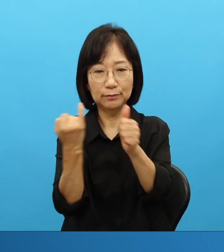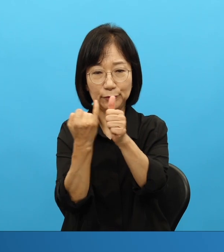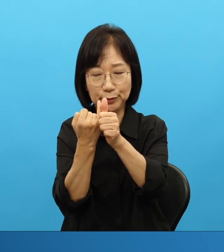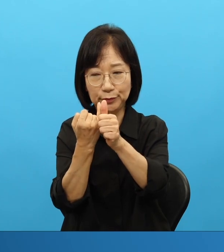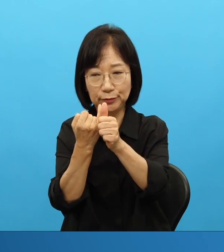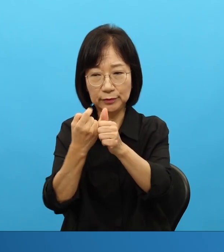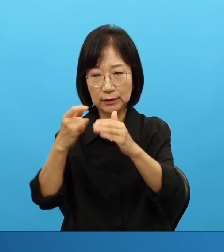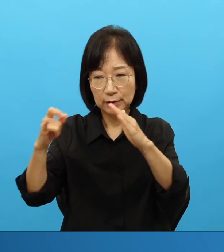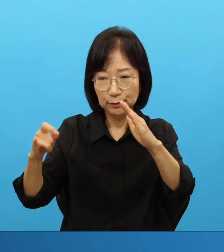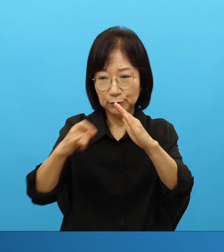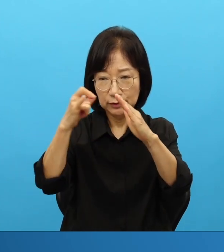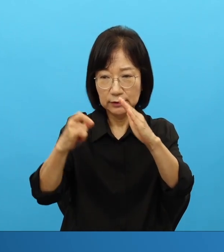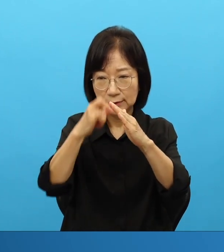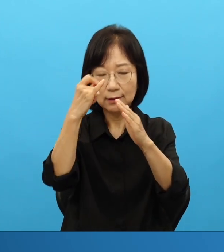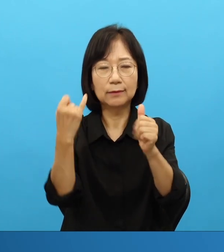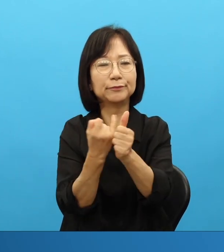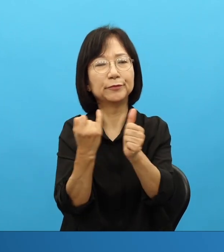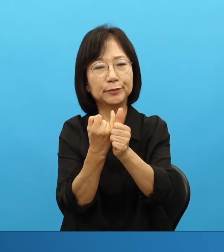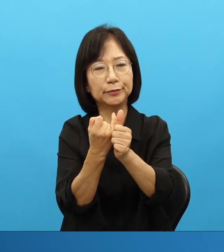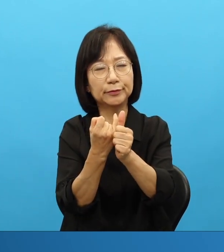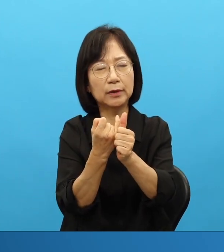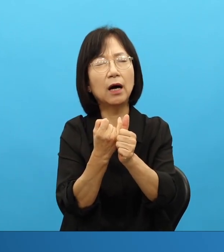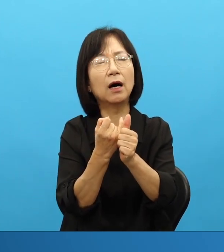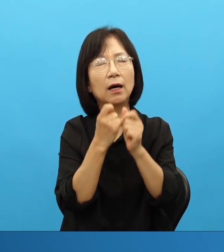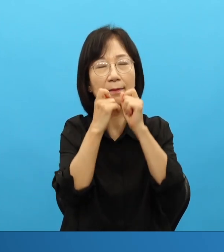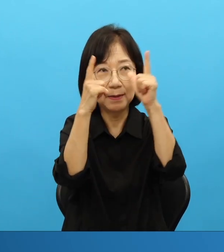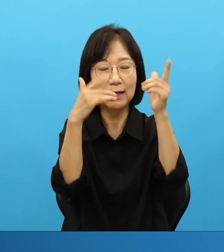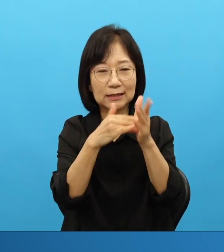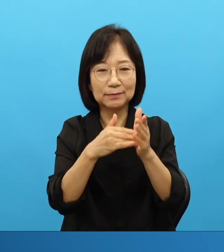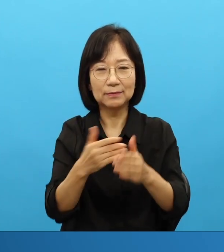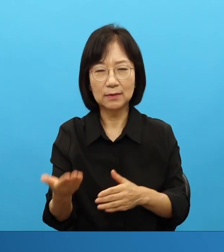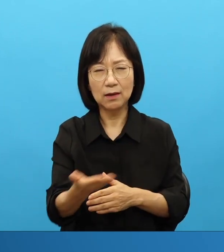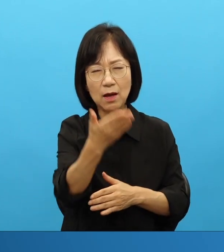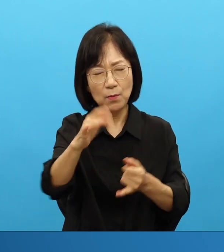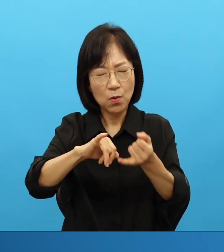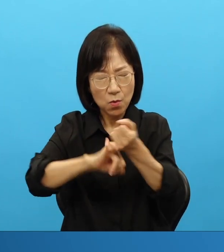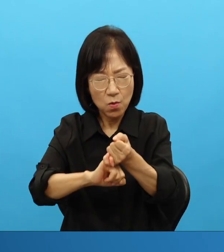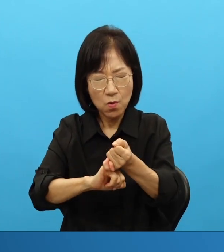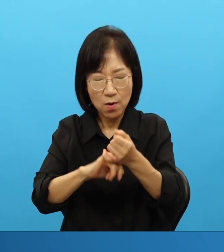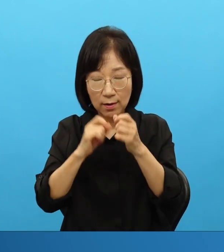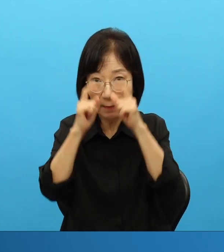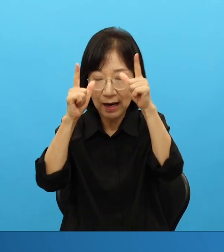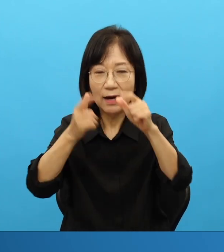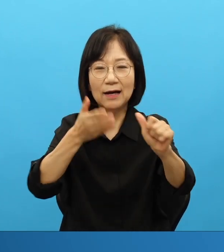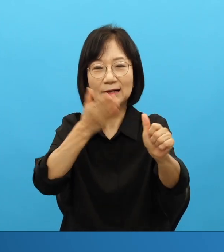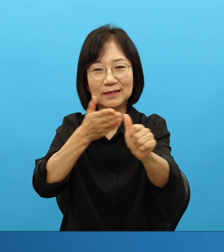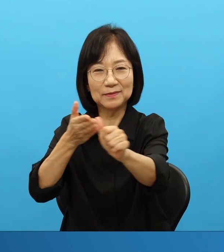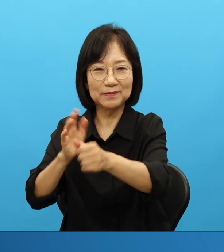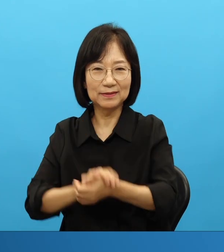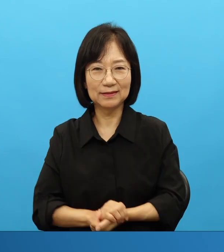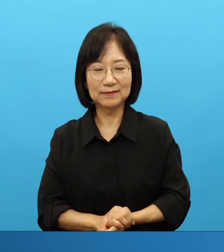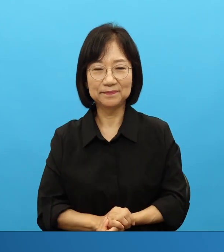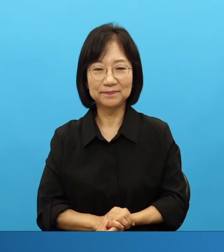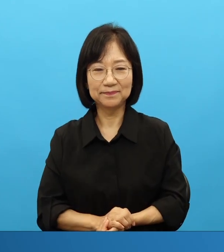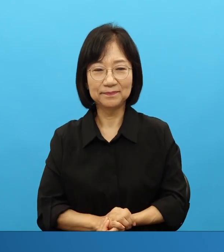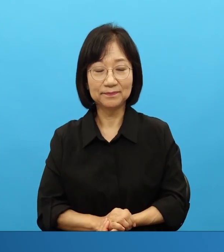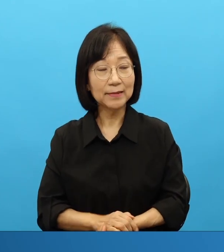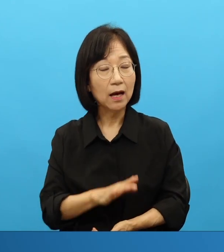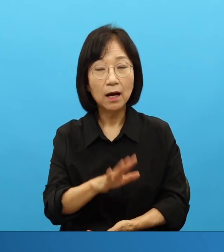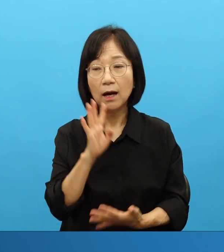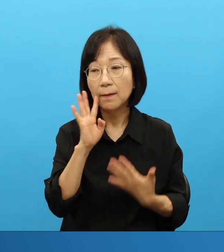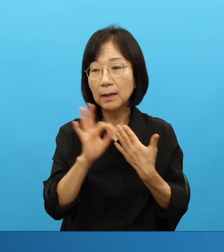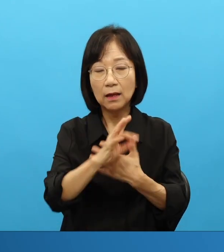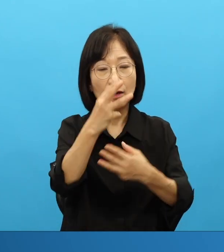You need to seek this out. 우리 렘넌트들은 힘 없으면 학업이 힘들어요. Remnants, if you